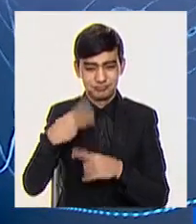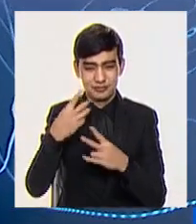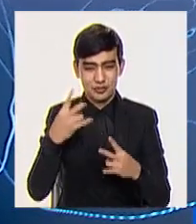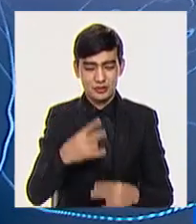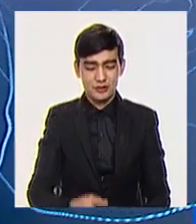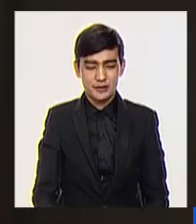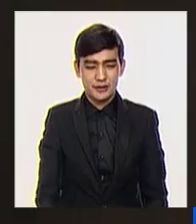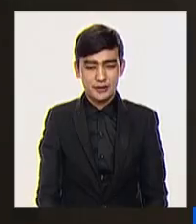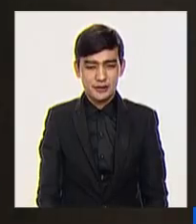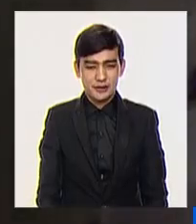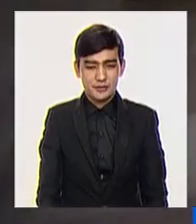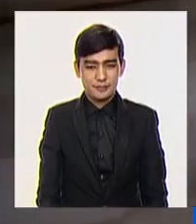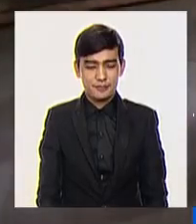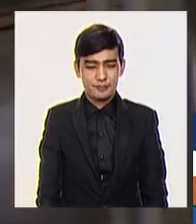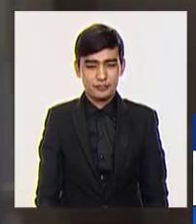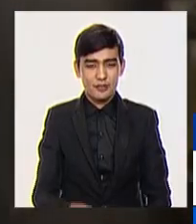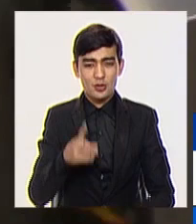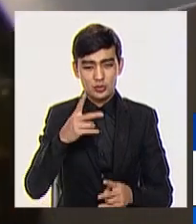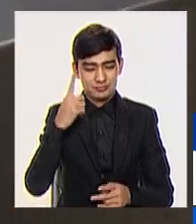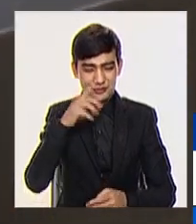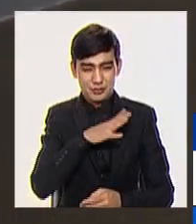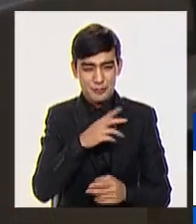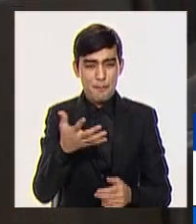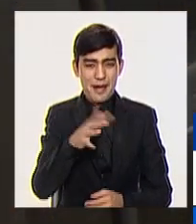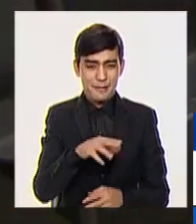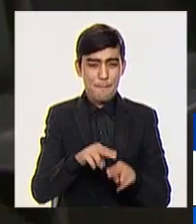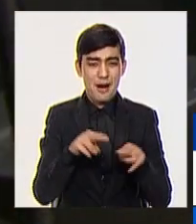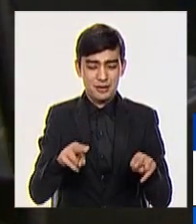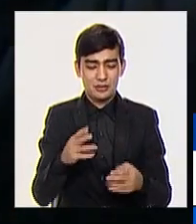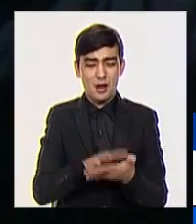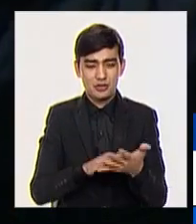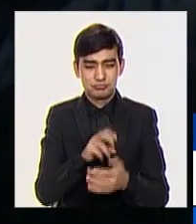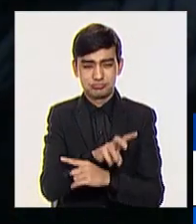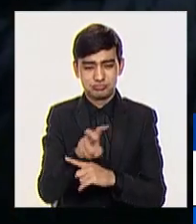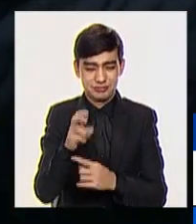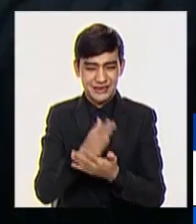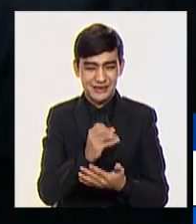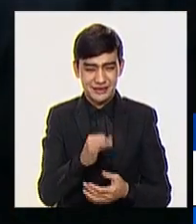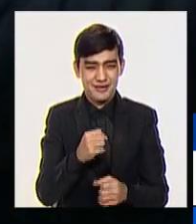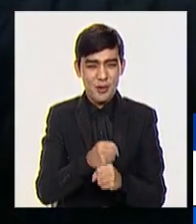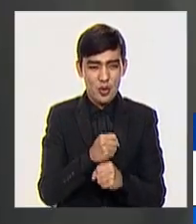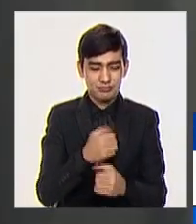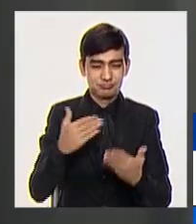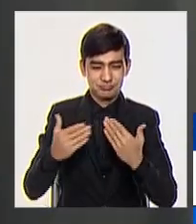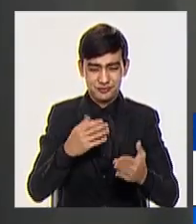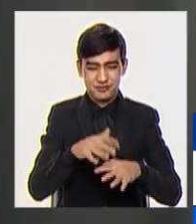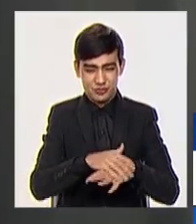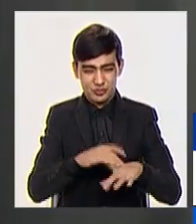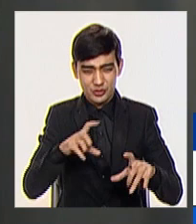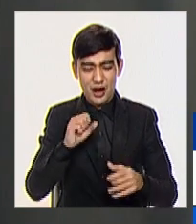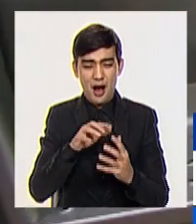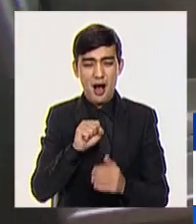ЦИКе. А представители 5 партий продолжают проводить агитационную работу. Активисты от партии